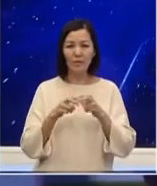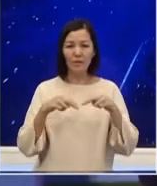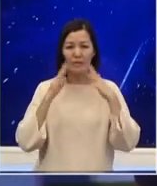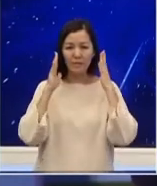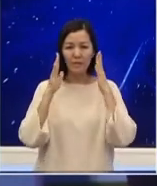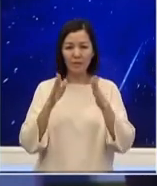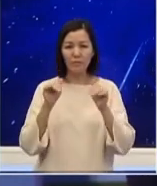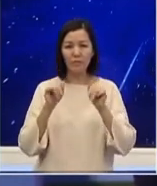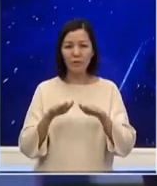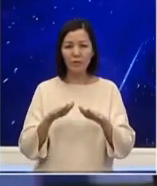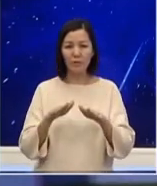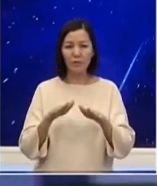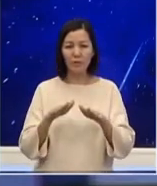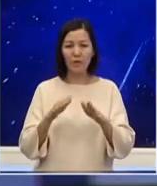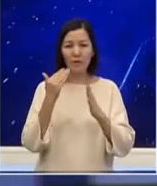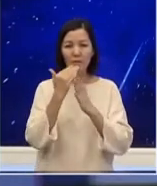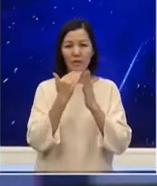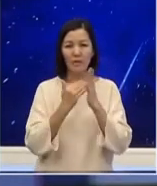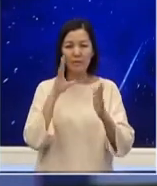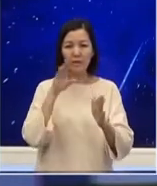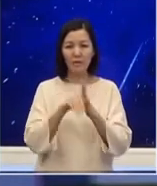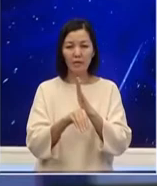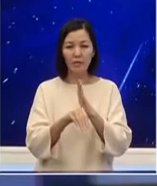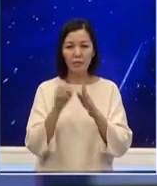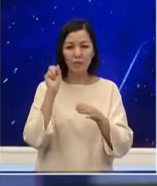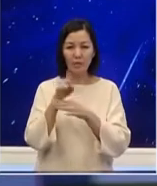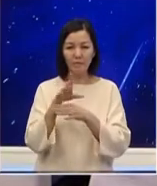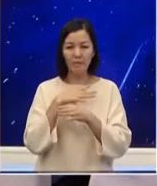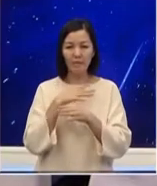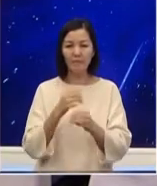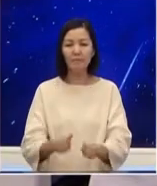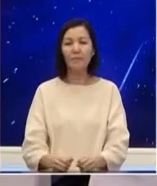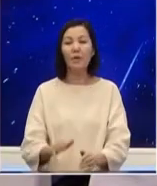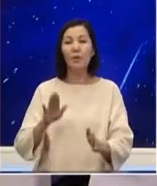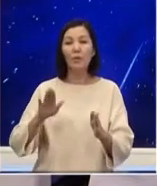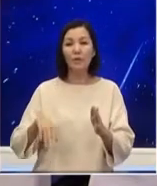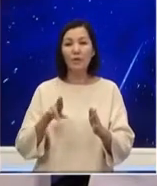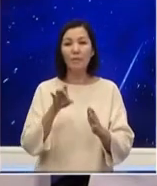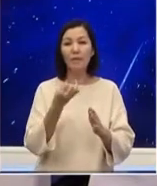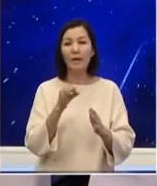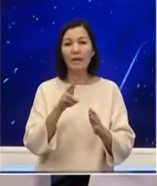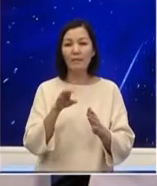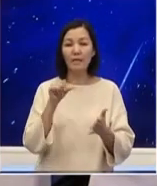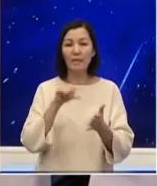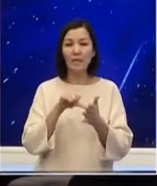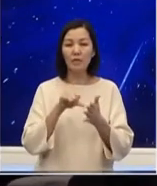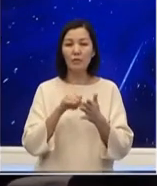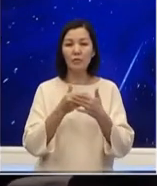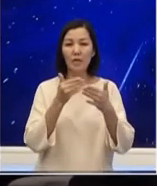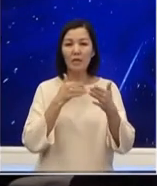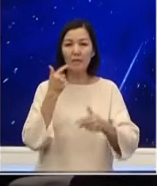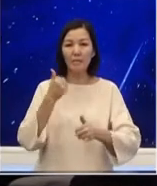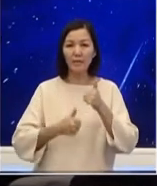ескеріп, оның шешу жолдарын бағдарламаға енгізу тапсырды. Мұнан соң праймериз қатысушылары ақтық сын алдындағы